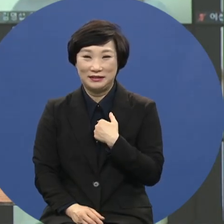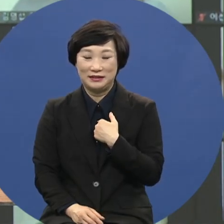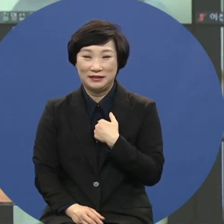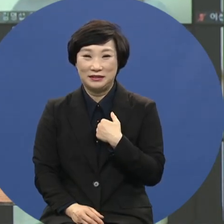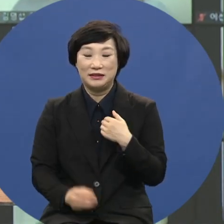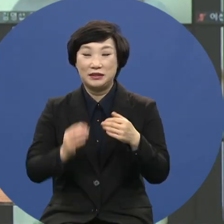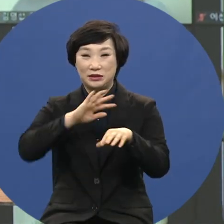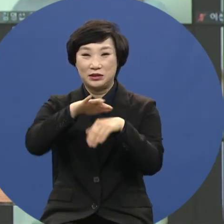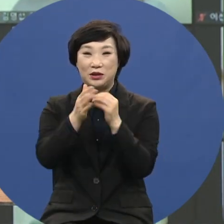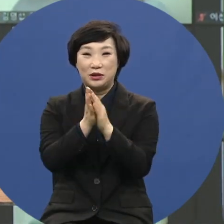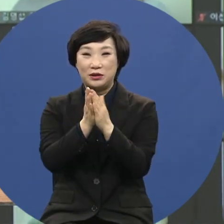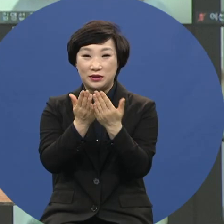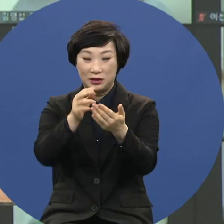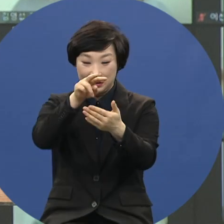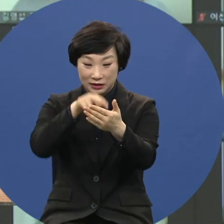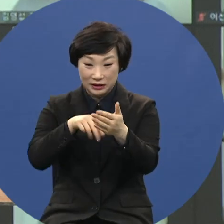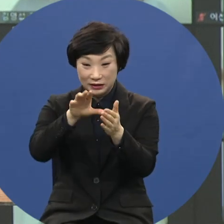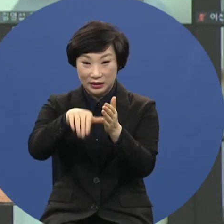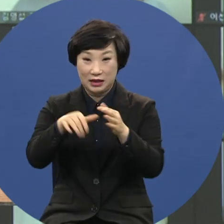성경을 읽을 때마다